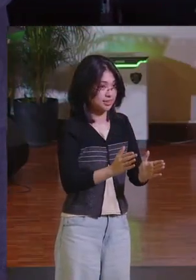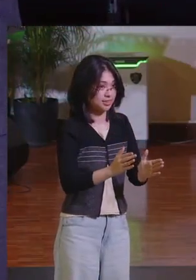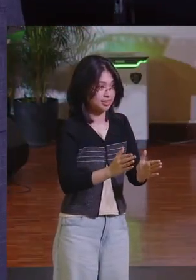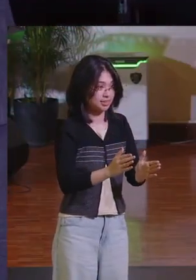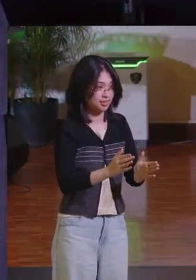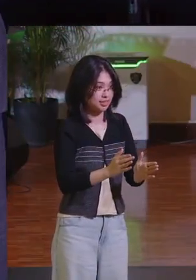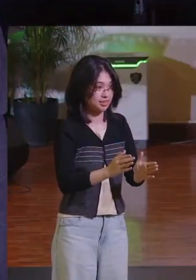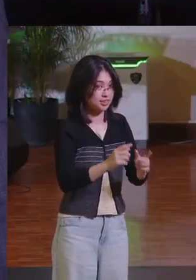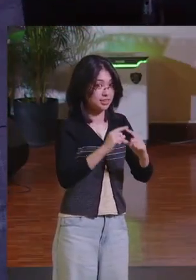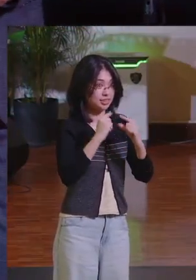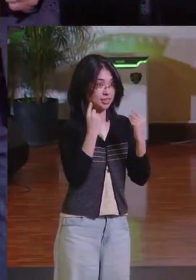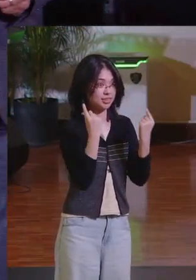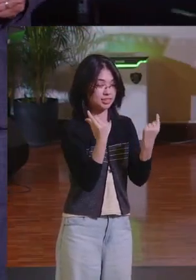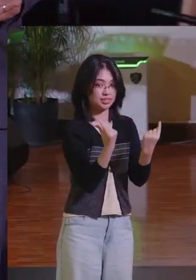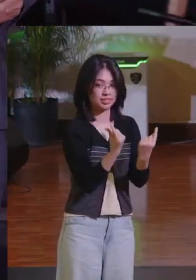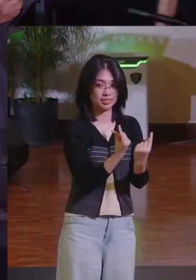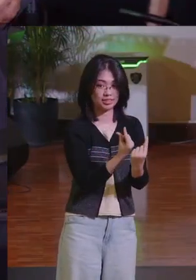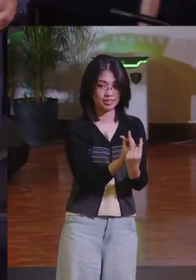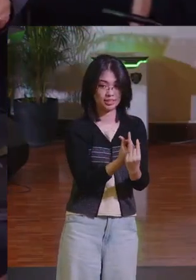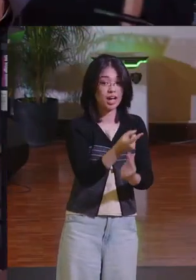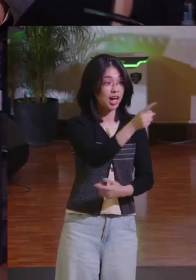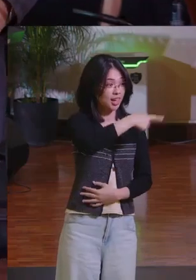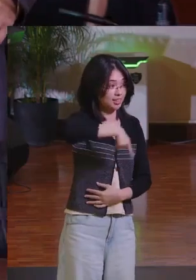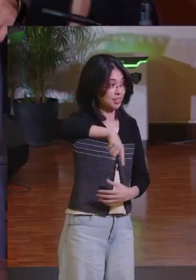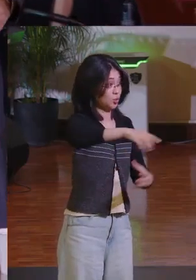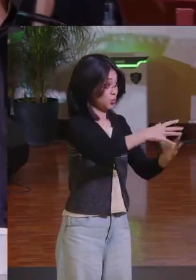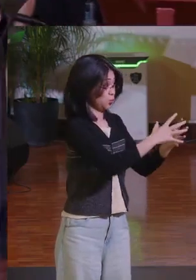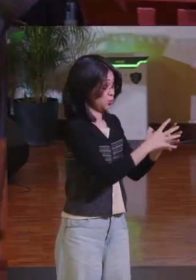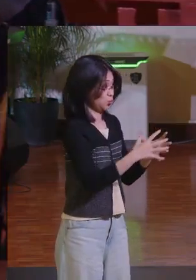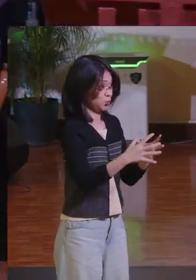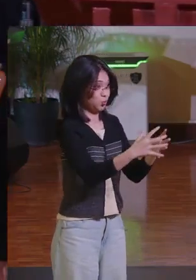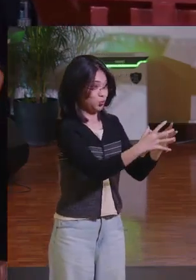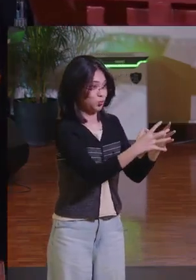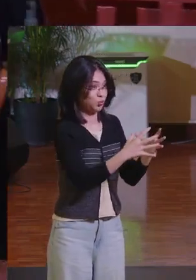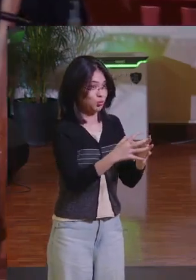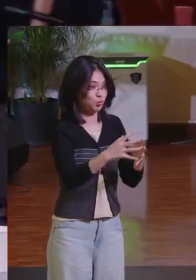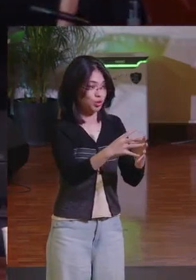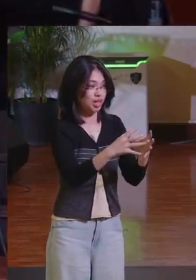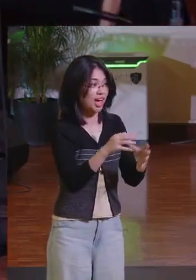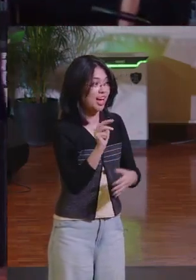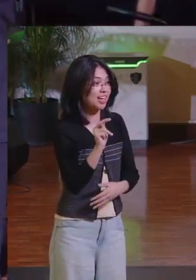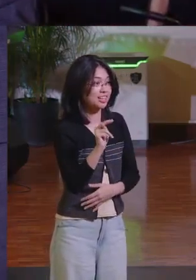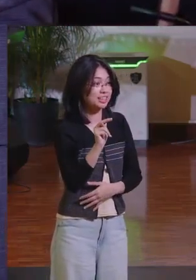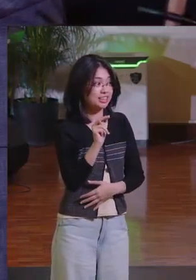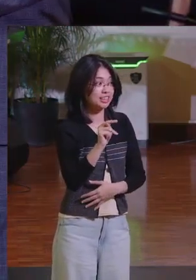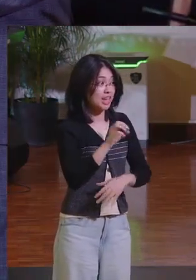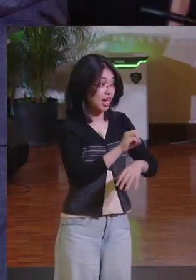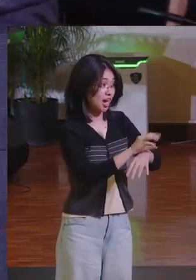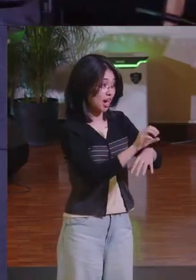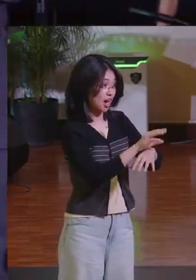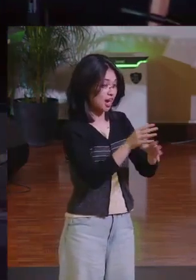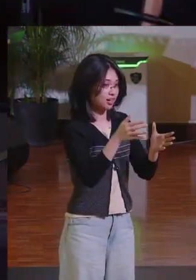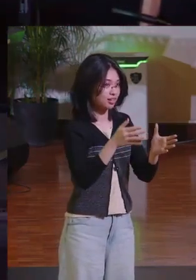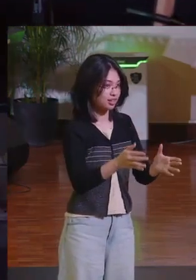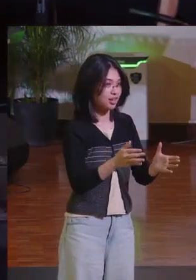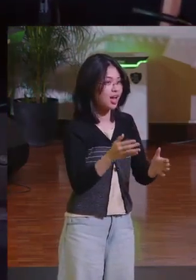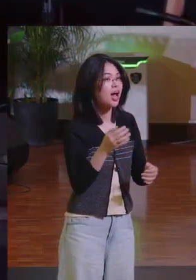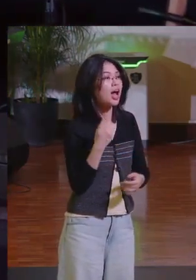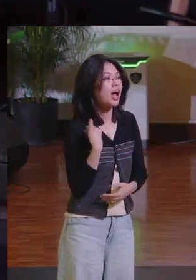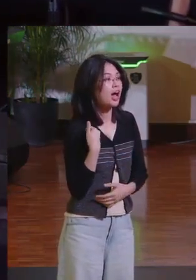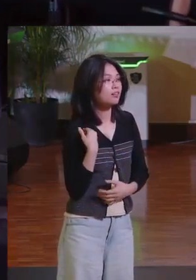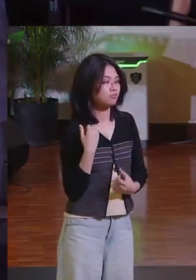na pwedeng kausapin, di ba? Pero kailangan yung iyong counselor ay may takot sa Diyos. Huwag kung